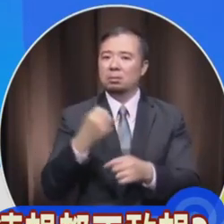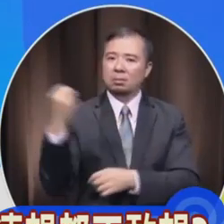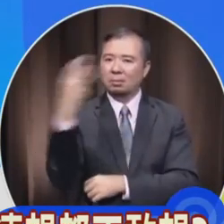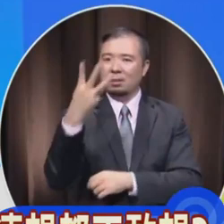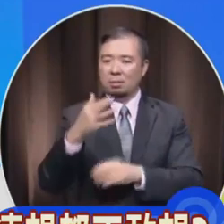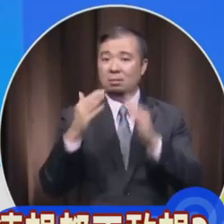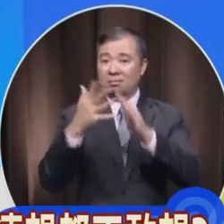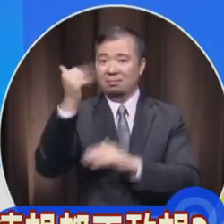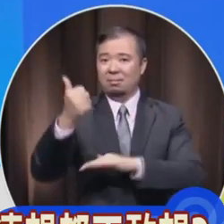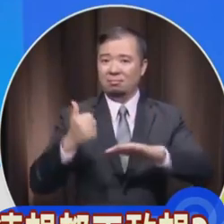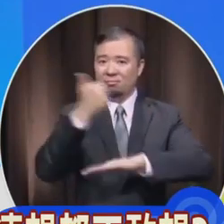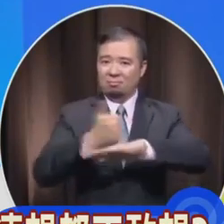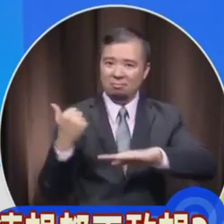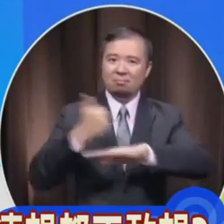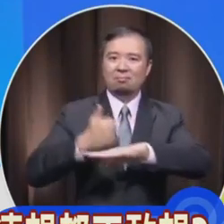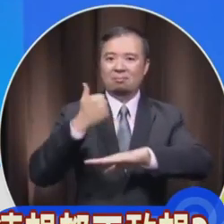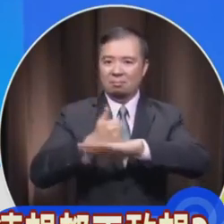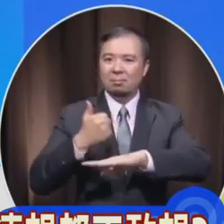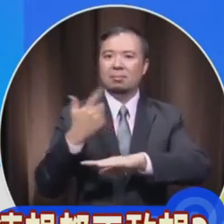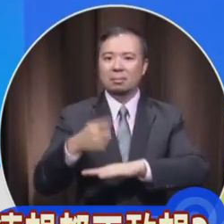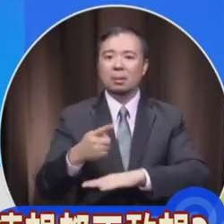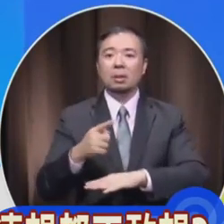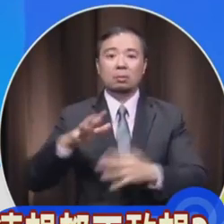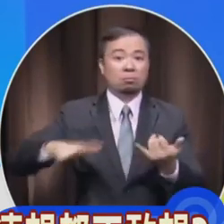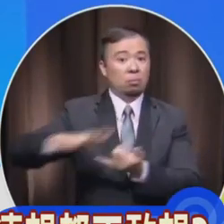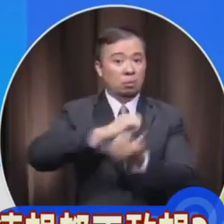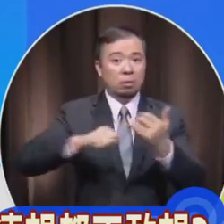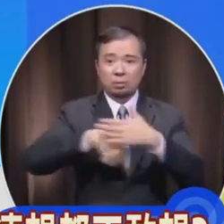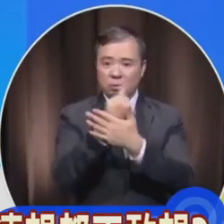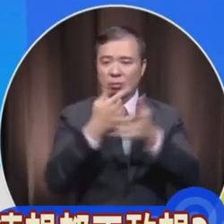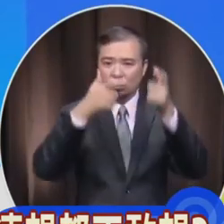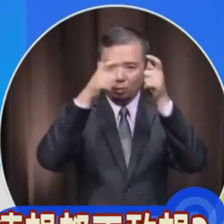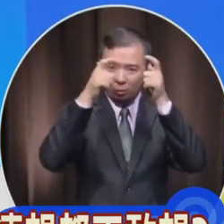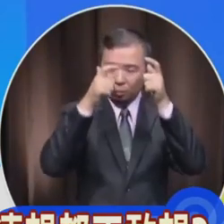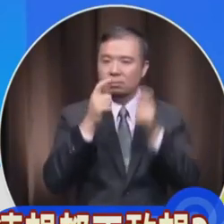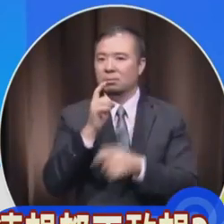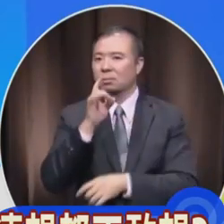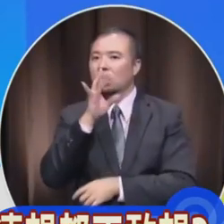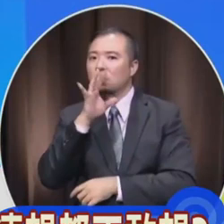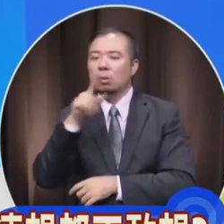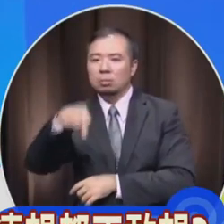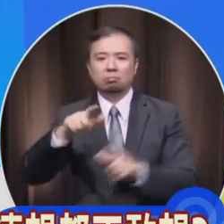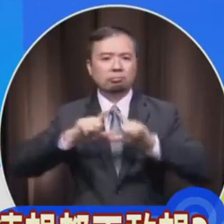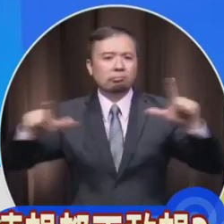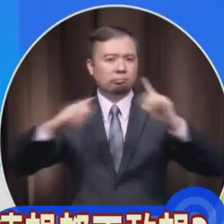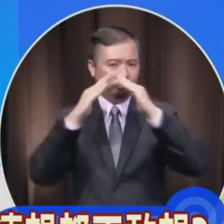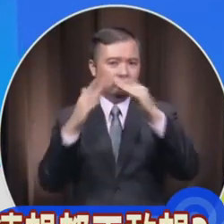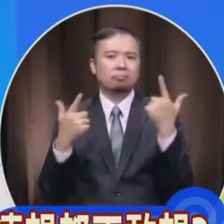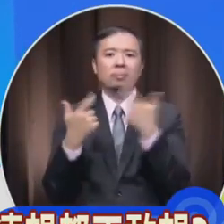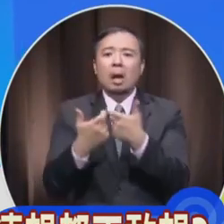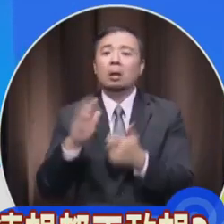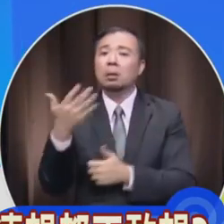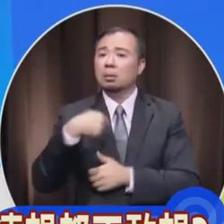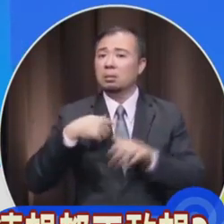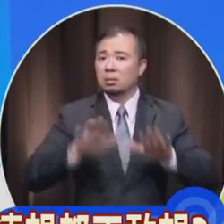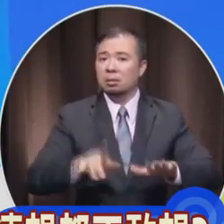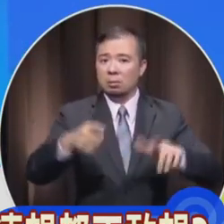标，全台湾只有高雄跟台中才有可能做巨型城市。 问题是现在高雄人口越来越